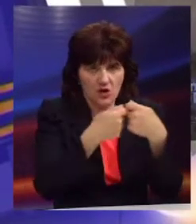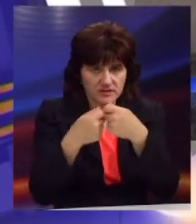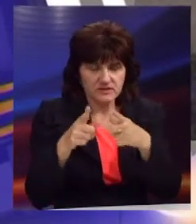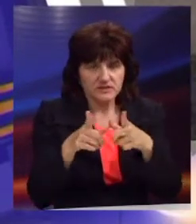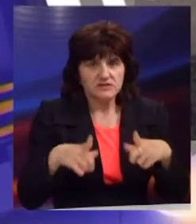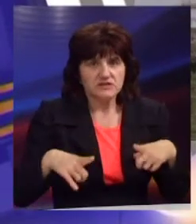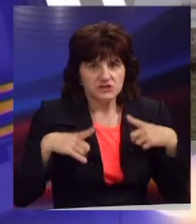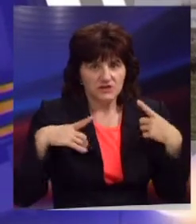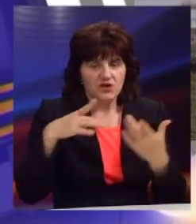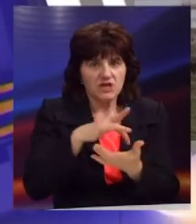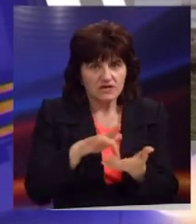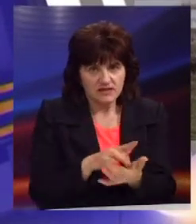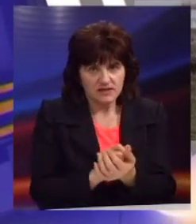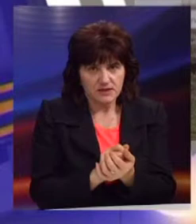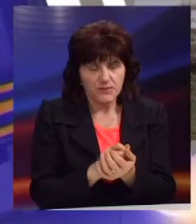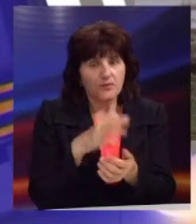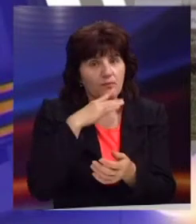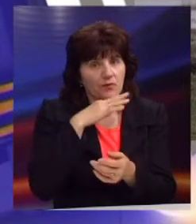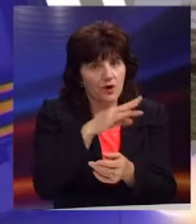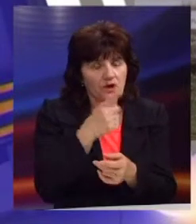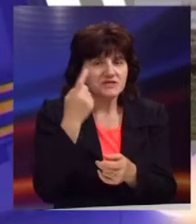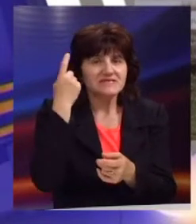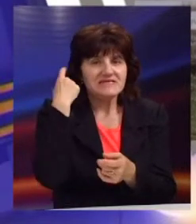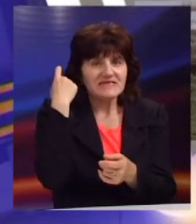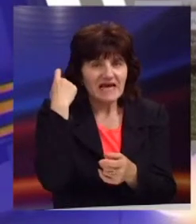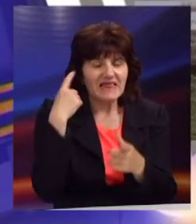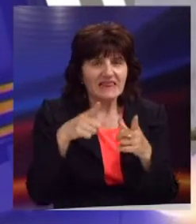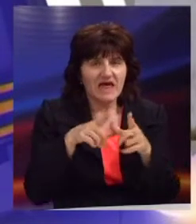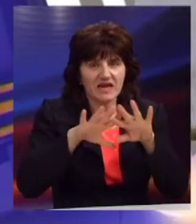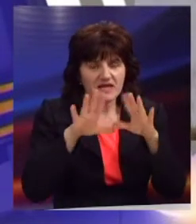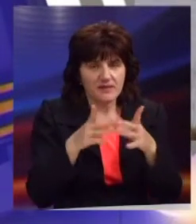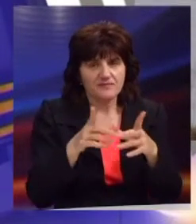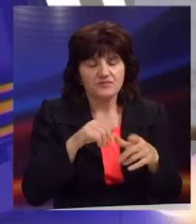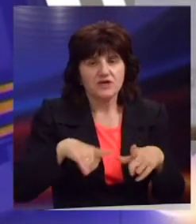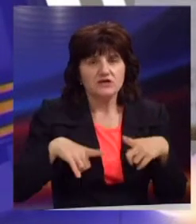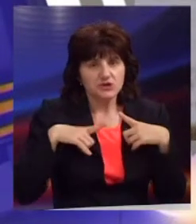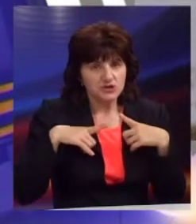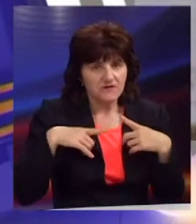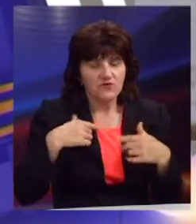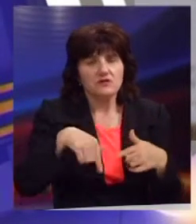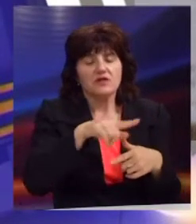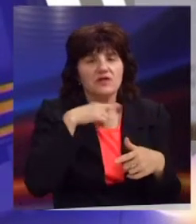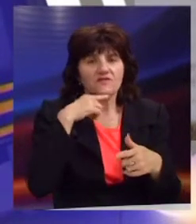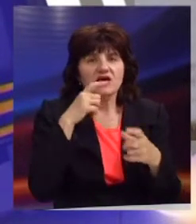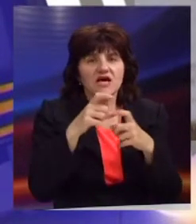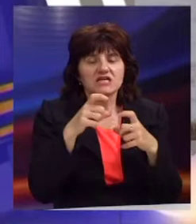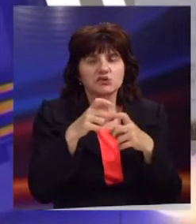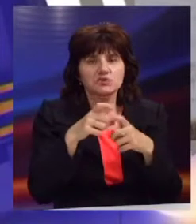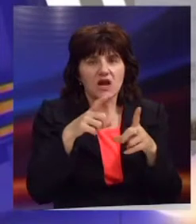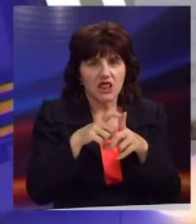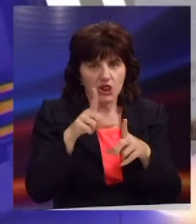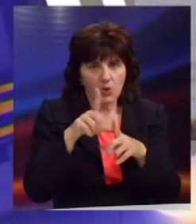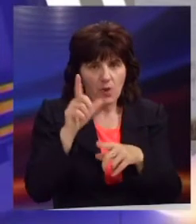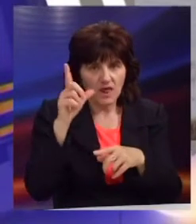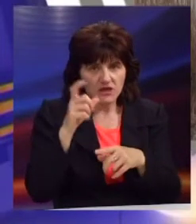oblasti zaštite životne sredine. Po rečima sekretarke Sekretarijata za zaštitu životne sredine Suzane Dulić,